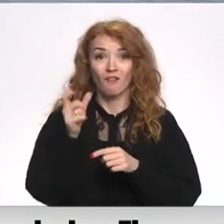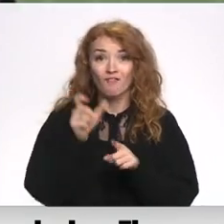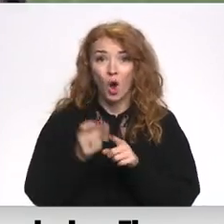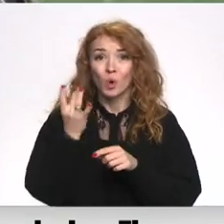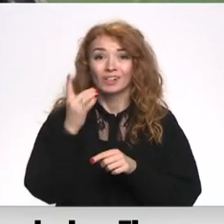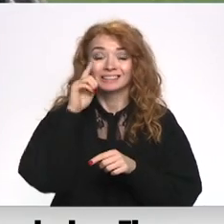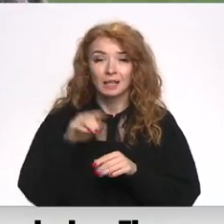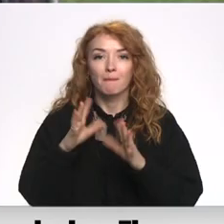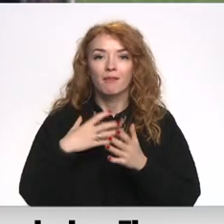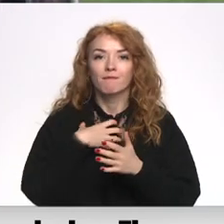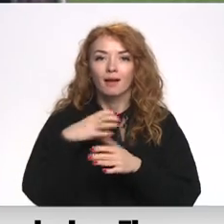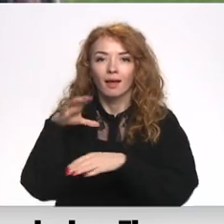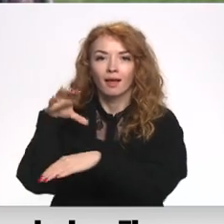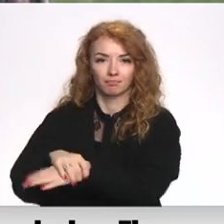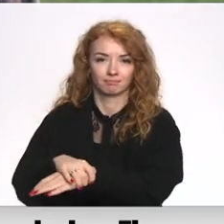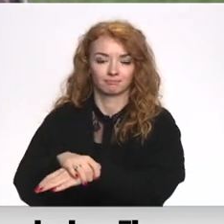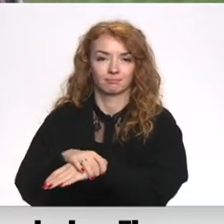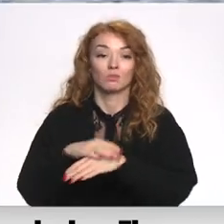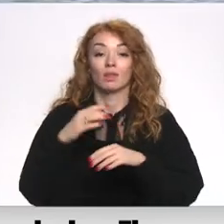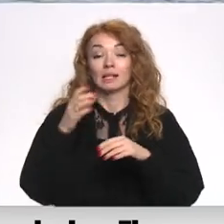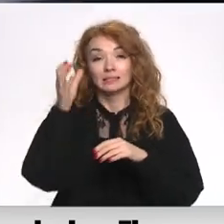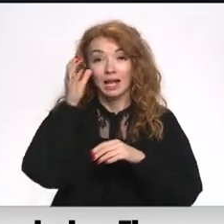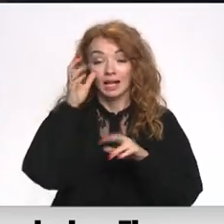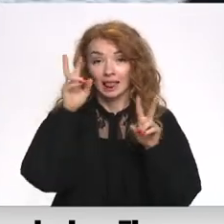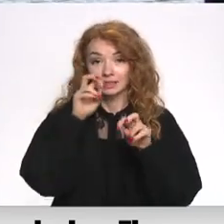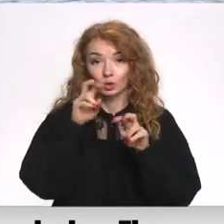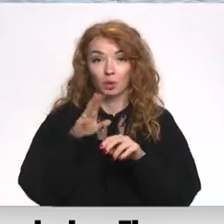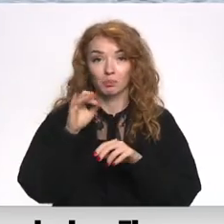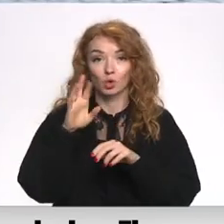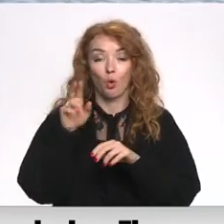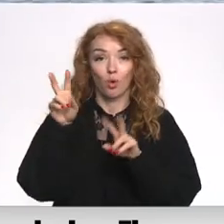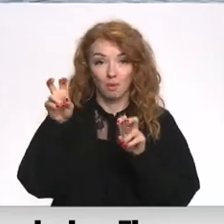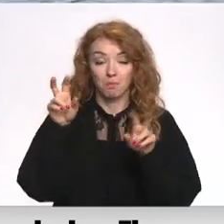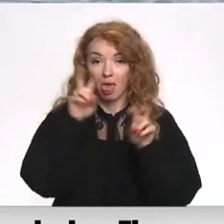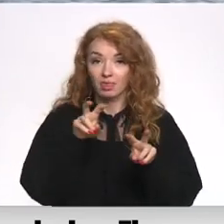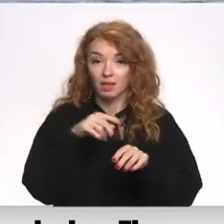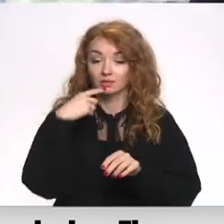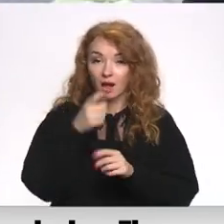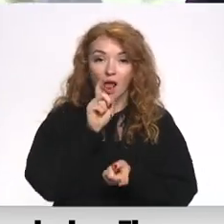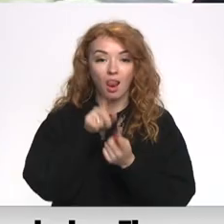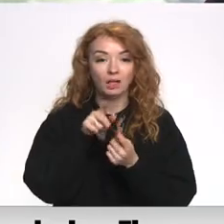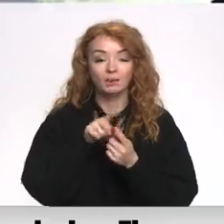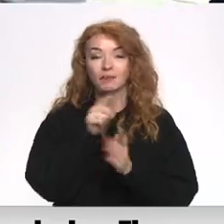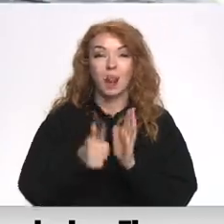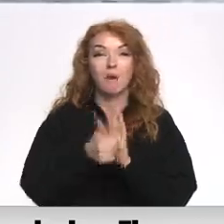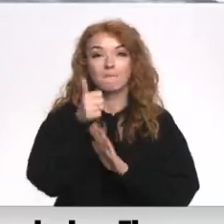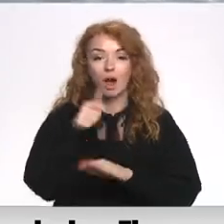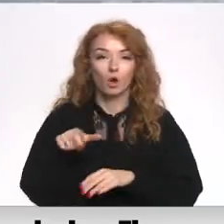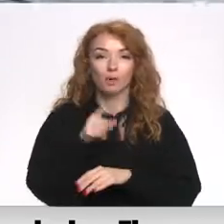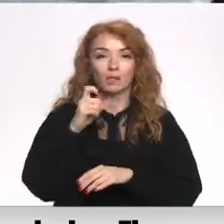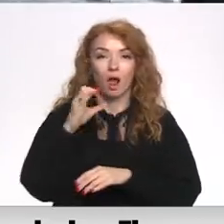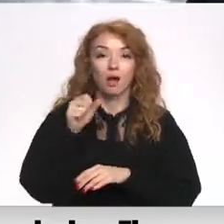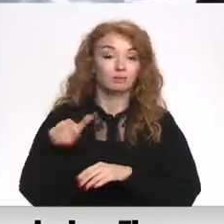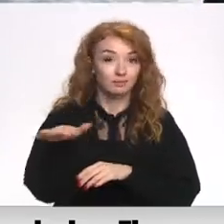mums viņi ir jānoķer pie rokas to darot. Zinātniskā institūta Bior pētnieks skaidro, ka lasim labvēlīgākā upe šobrīd ir Salaca,